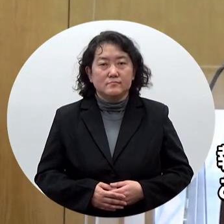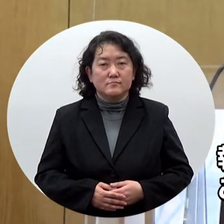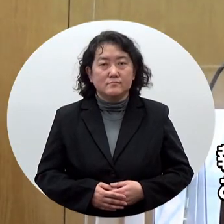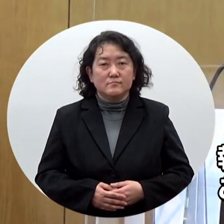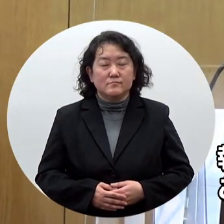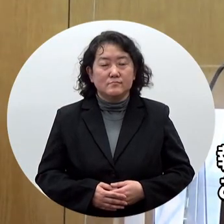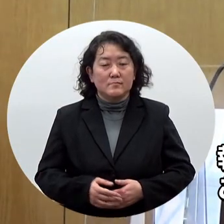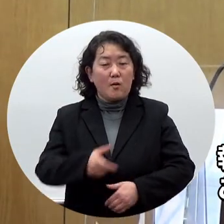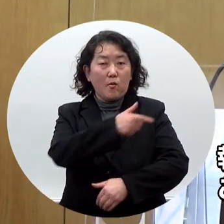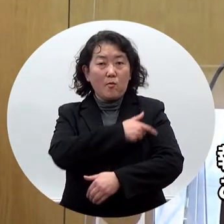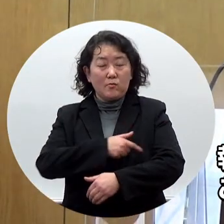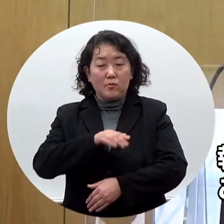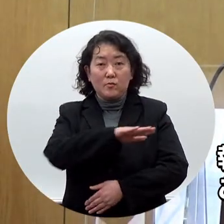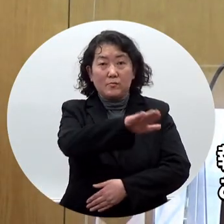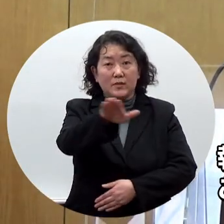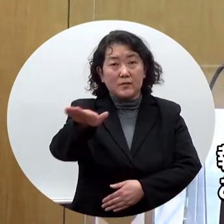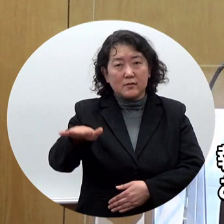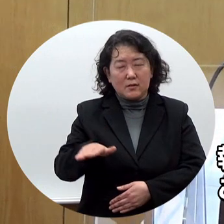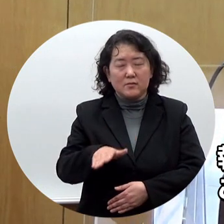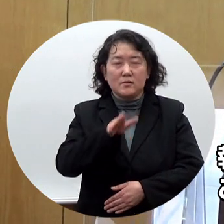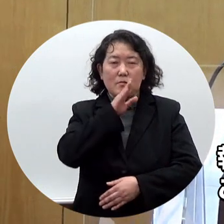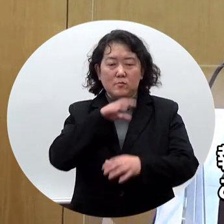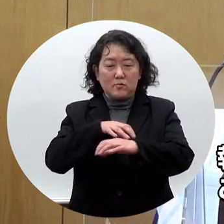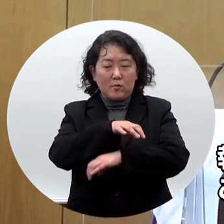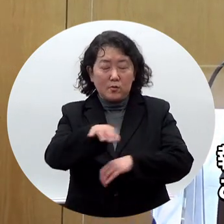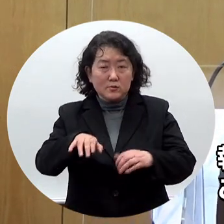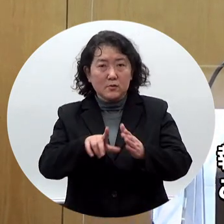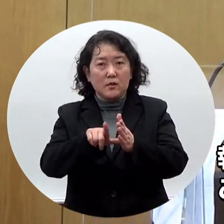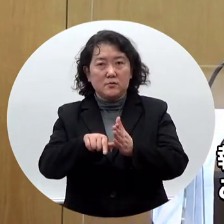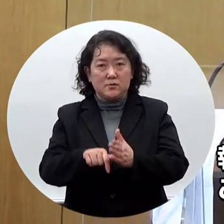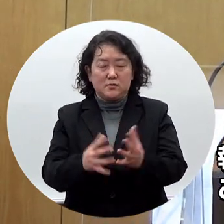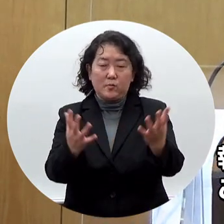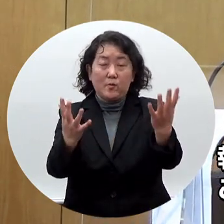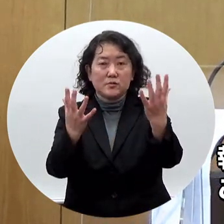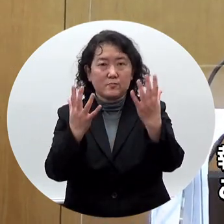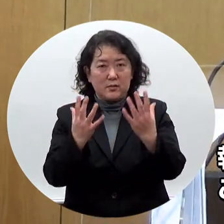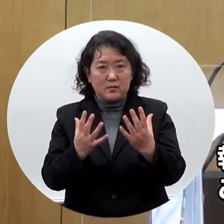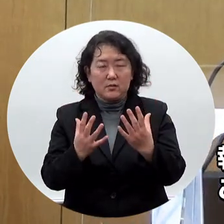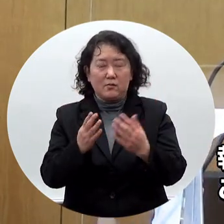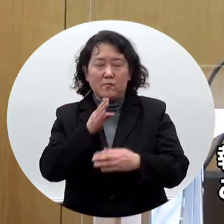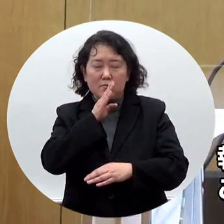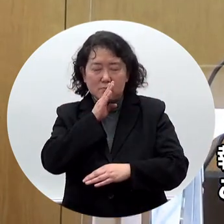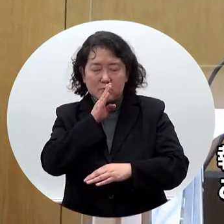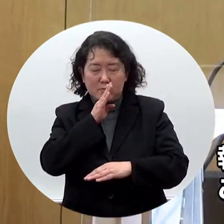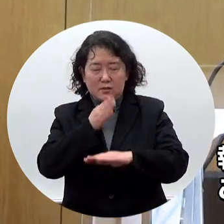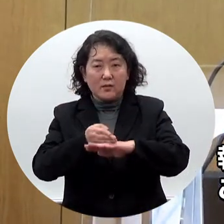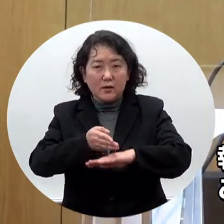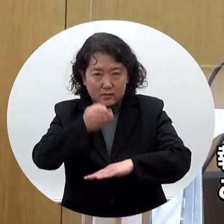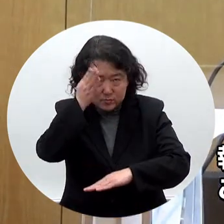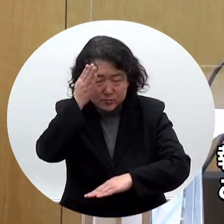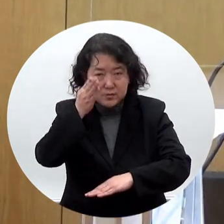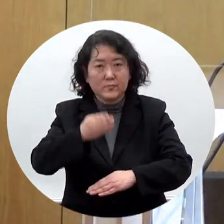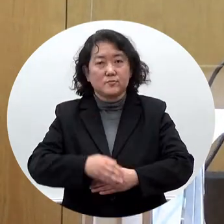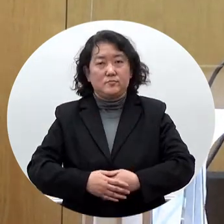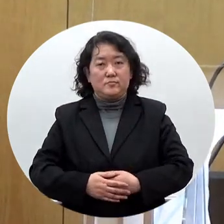報道機関の皆さんには大変お忙しい中ご参集を賜り誠にありがとうございます